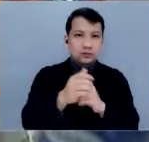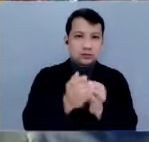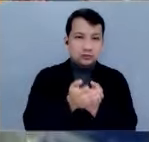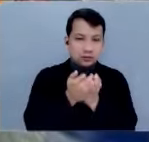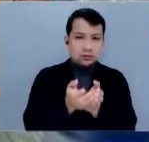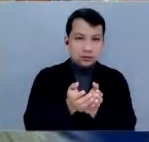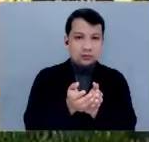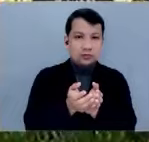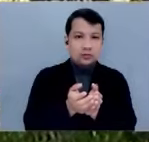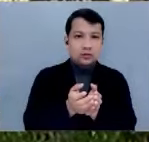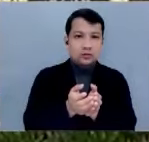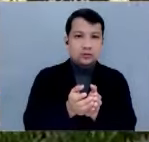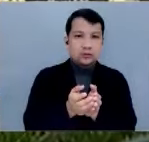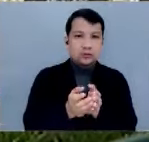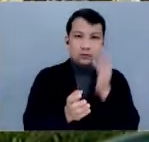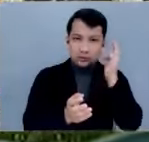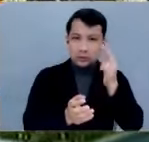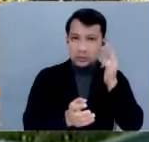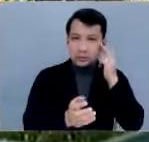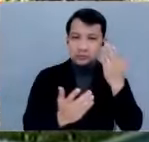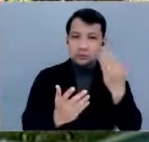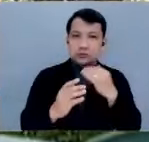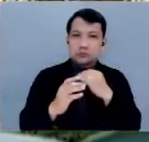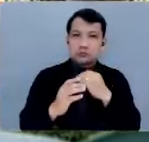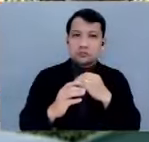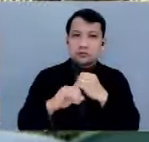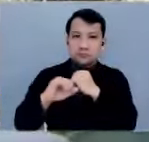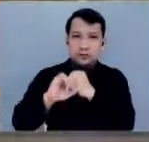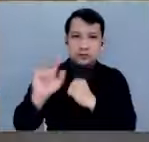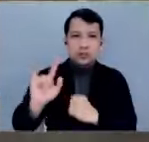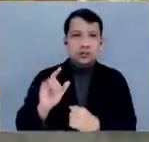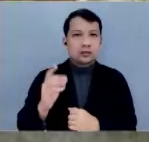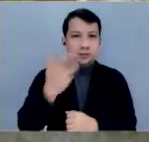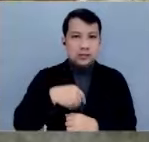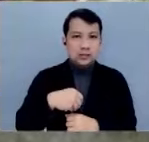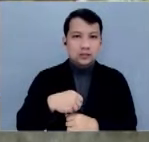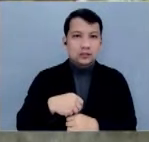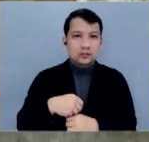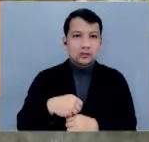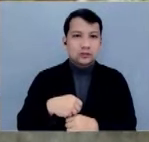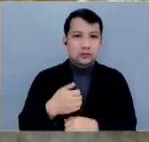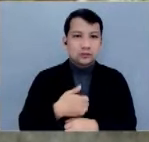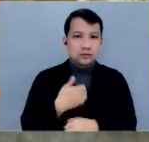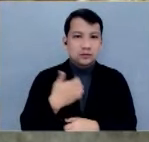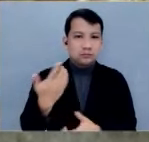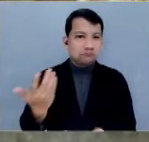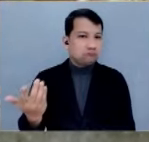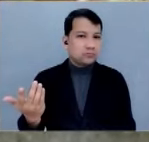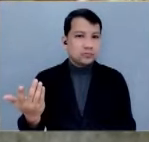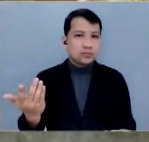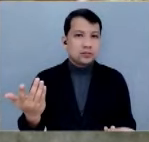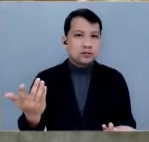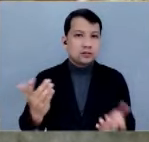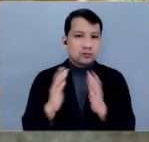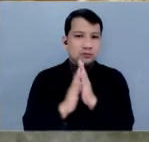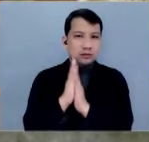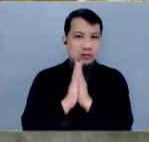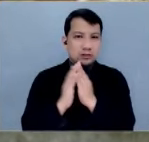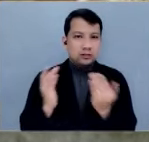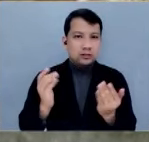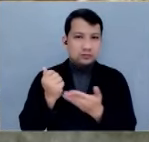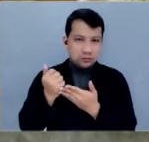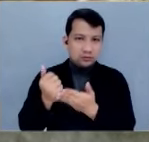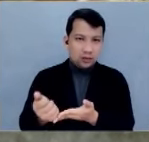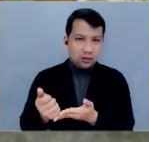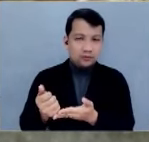Nakita ko po yung cost, no? Very noble po yung naging cost. Mixed emotion dahil nga excited tayo na tumulong and maging